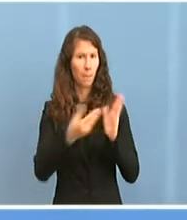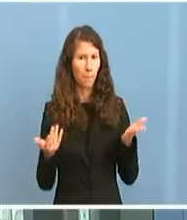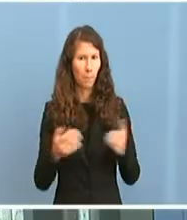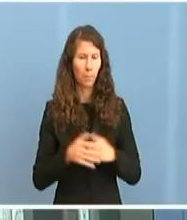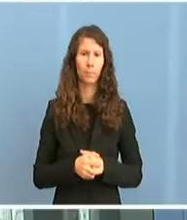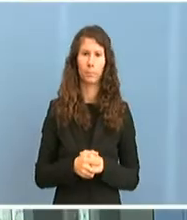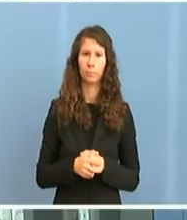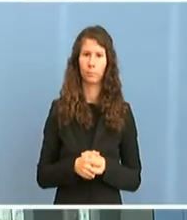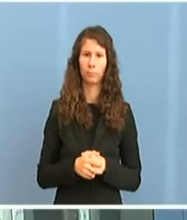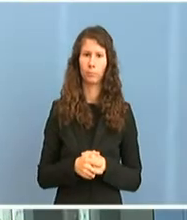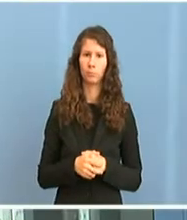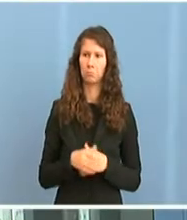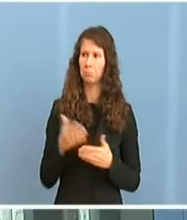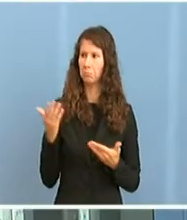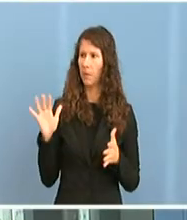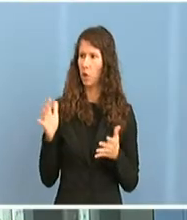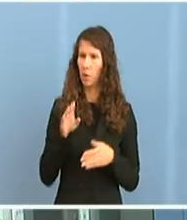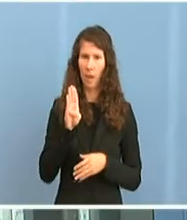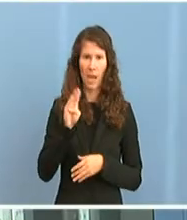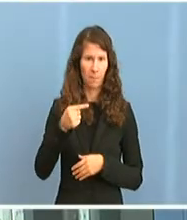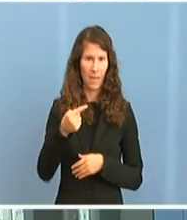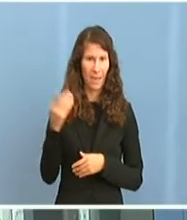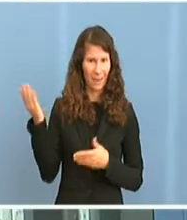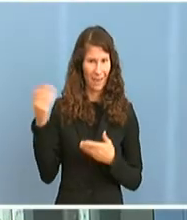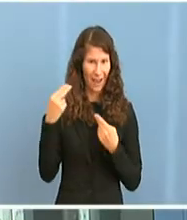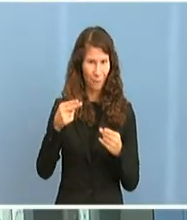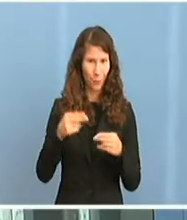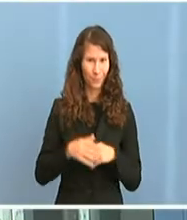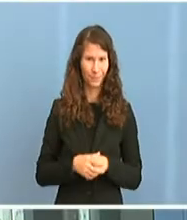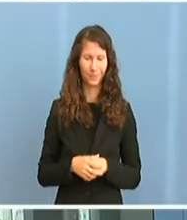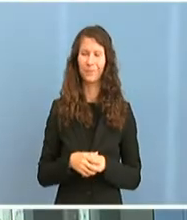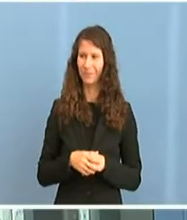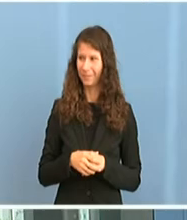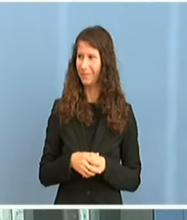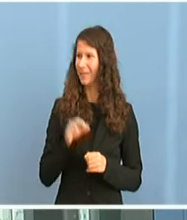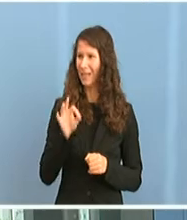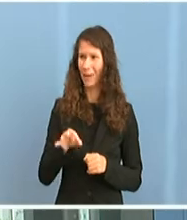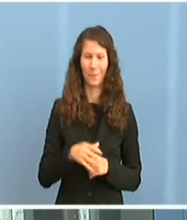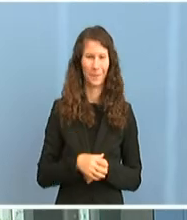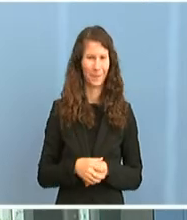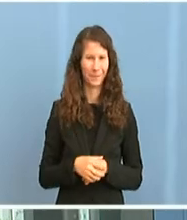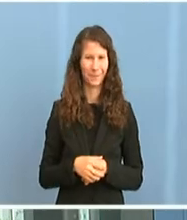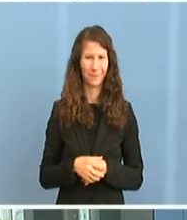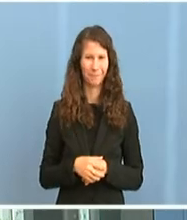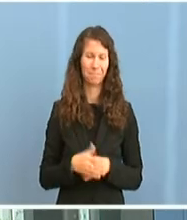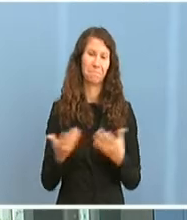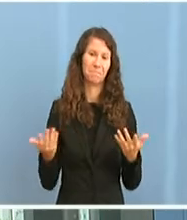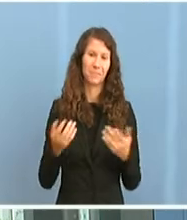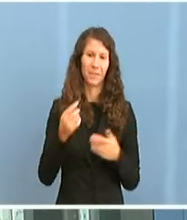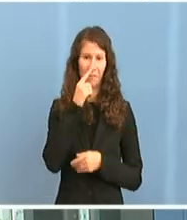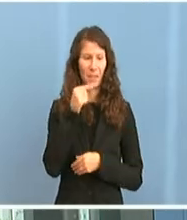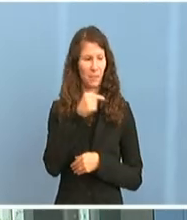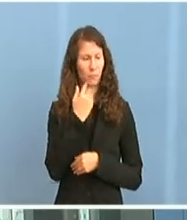Vermutlich ans BMG. Ich weiß nicht, wenn Sie noch zu Reisewarnungen dann ergänzen